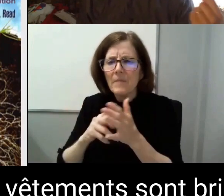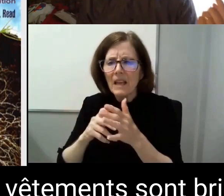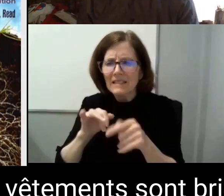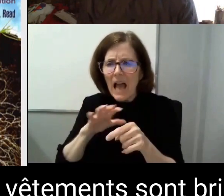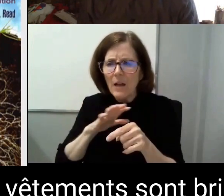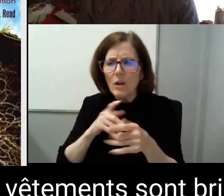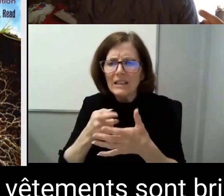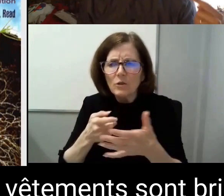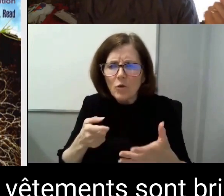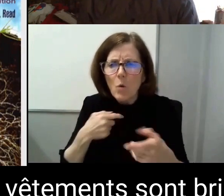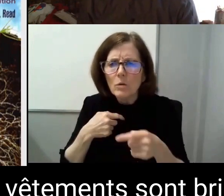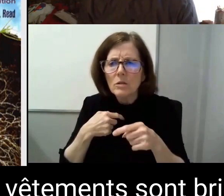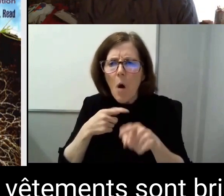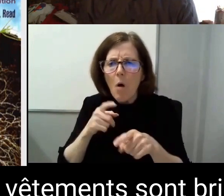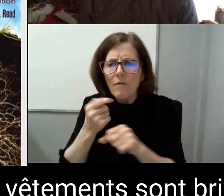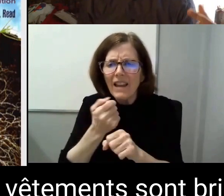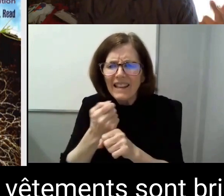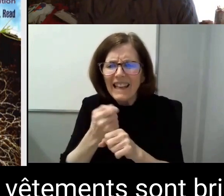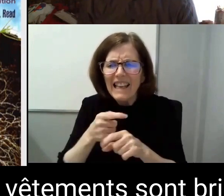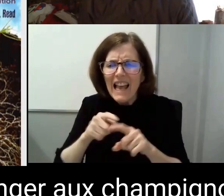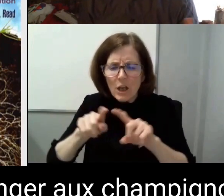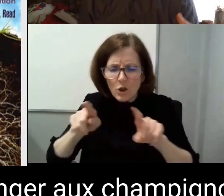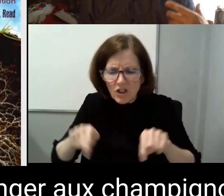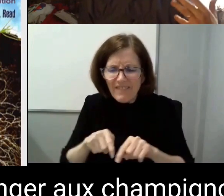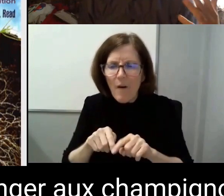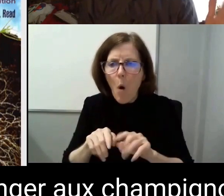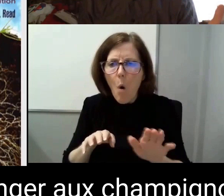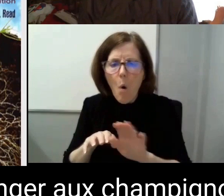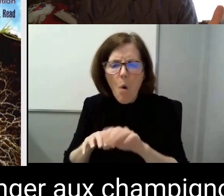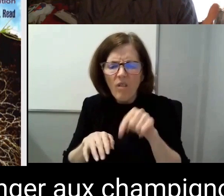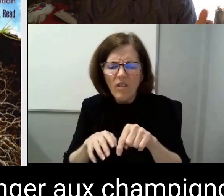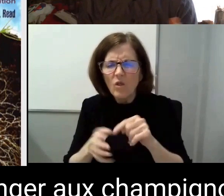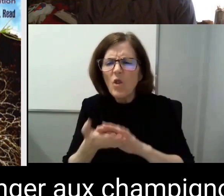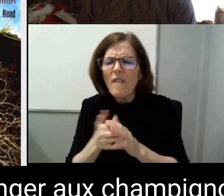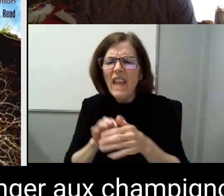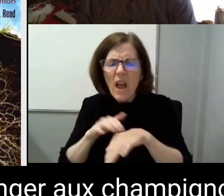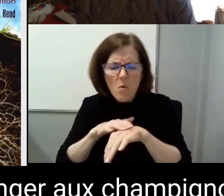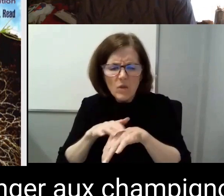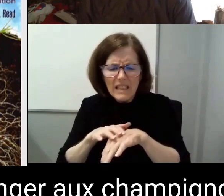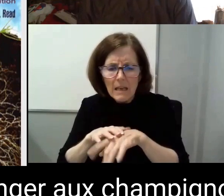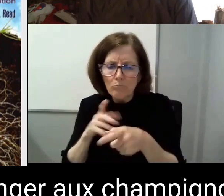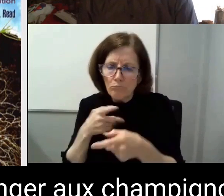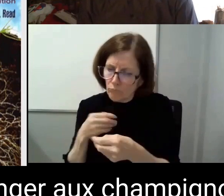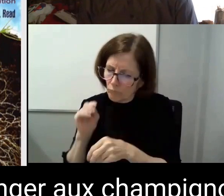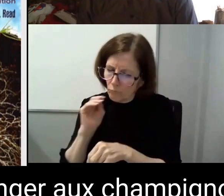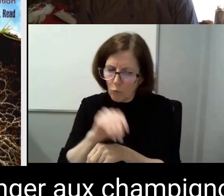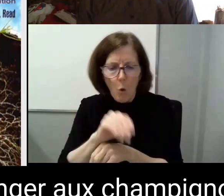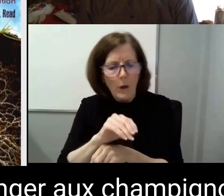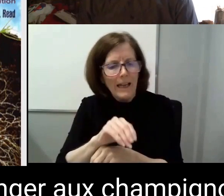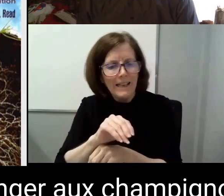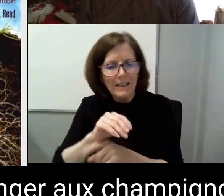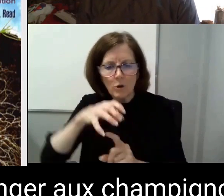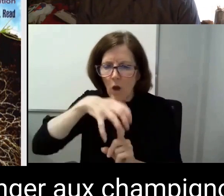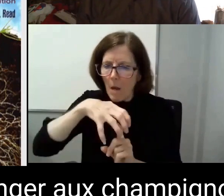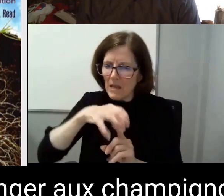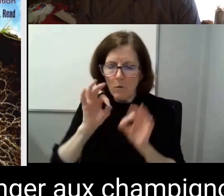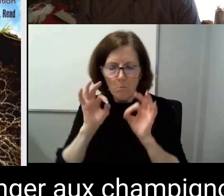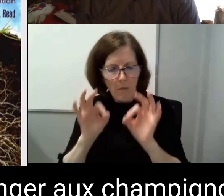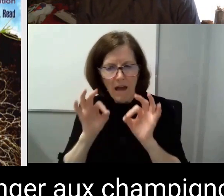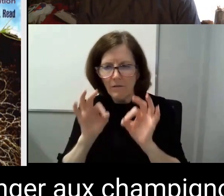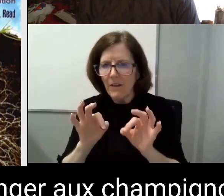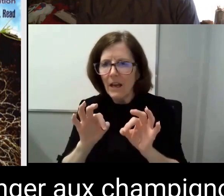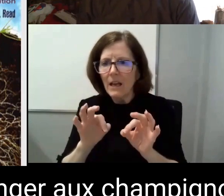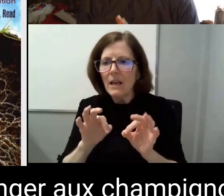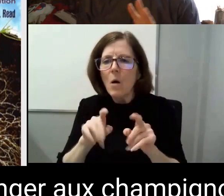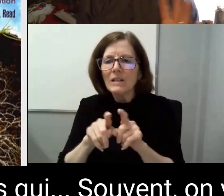sont brisés, qu'on fait des chiffons, puis que les chiffons deviennent un peu maganés, on peut les donner à manger aux champignons. Si jamais vous faites le ménage